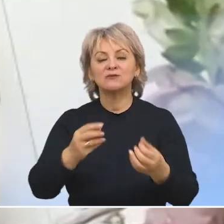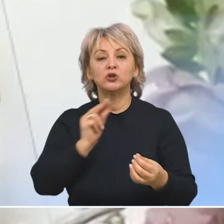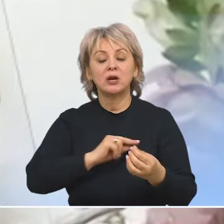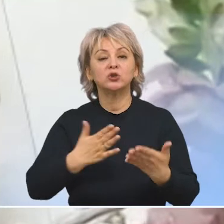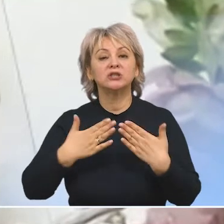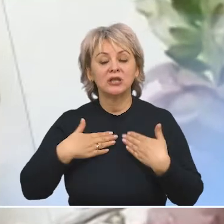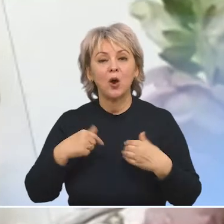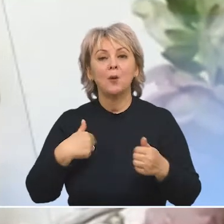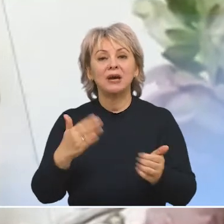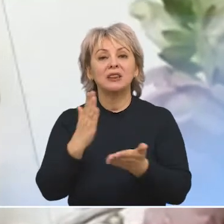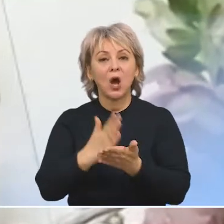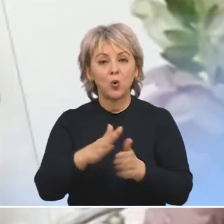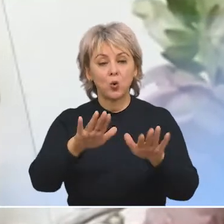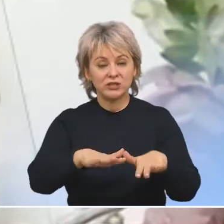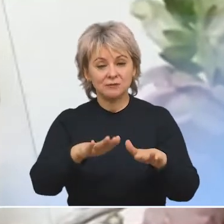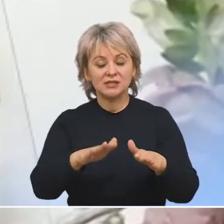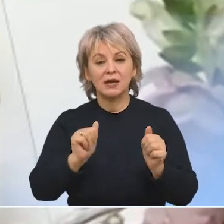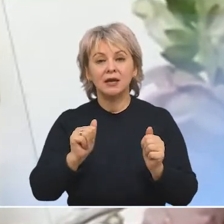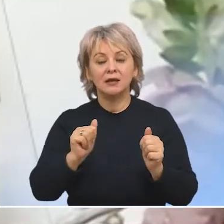нам, поскольку мы находимся все-таки